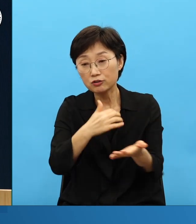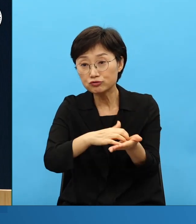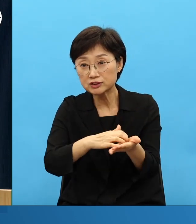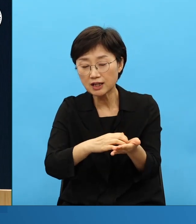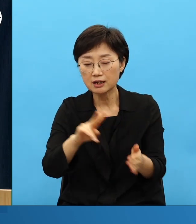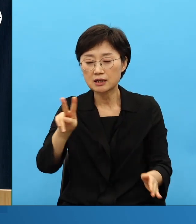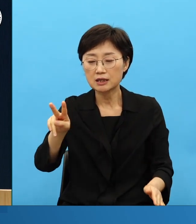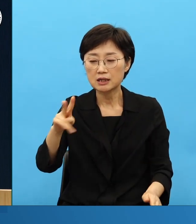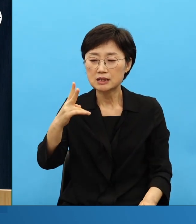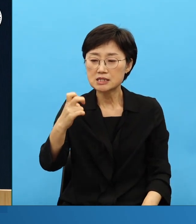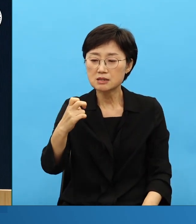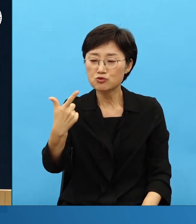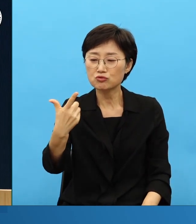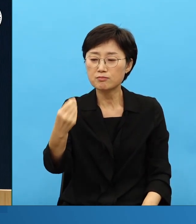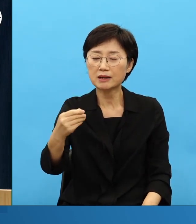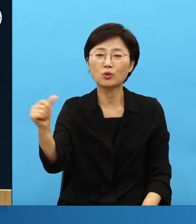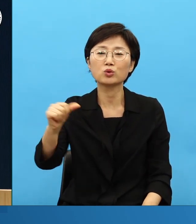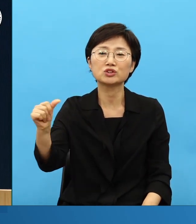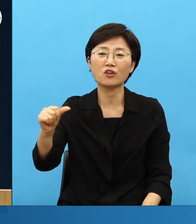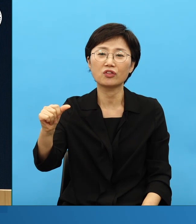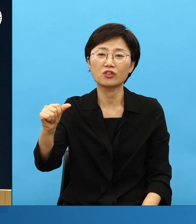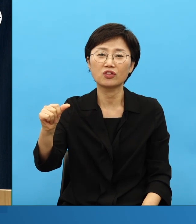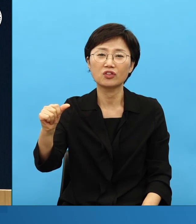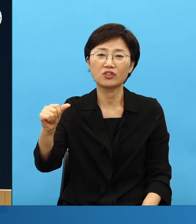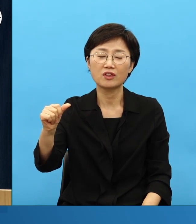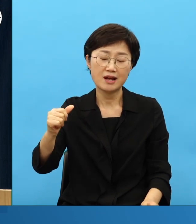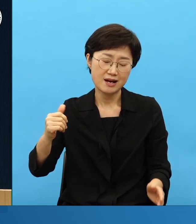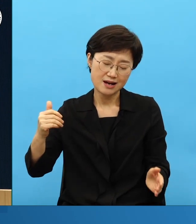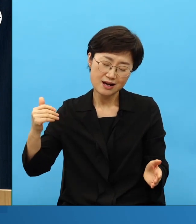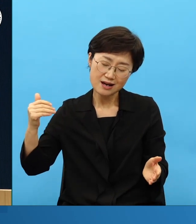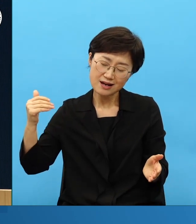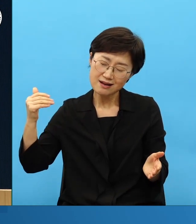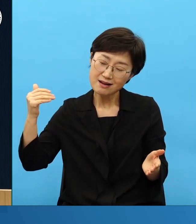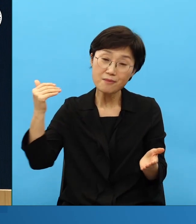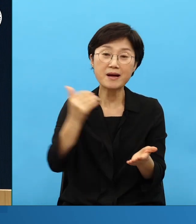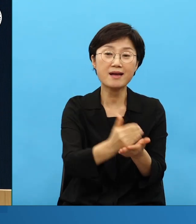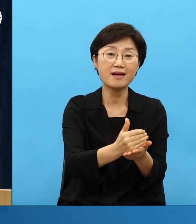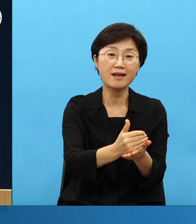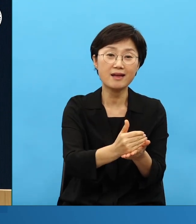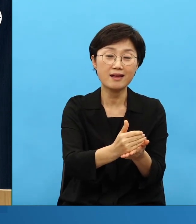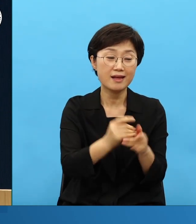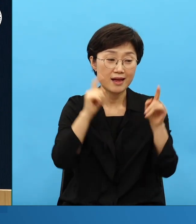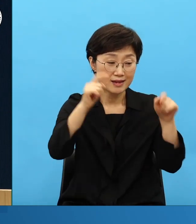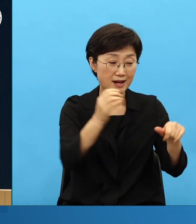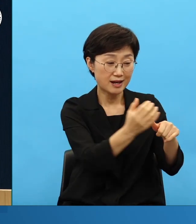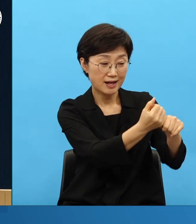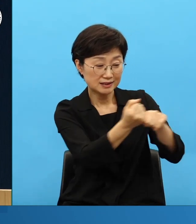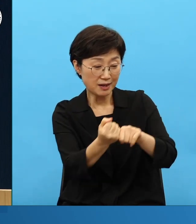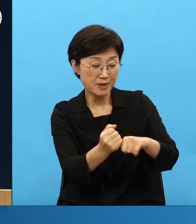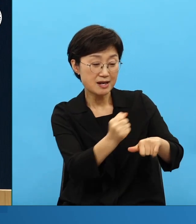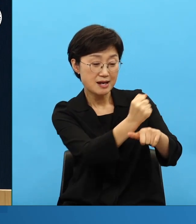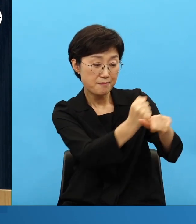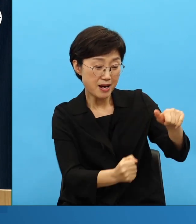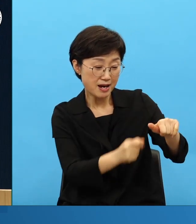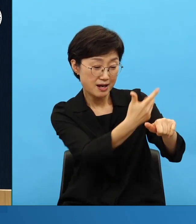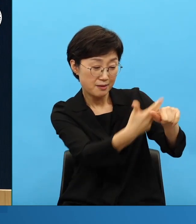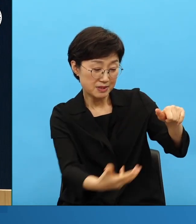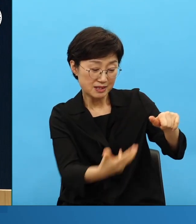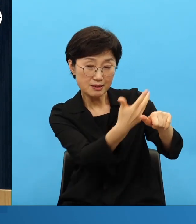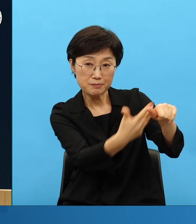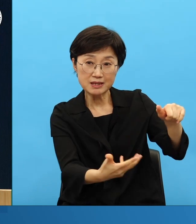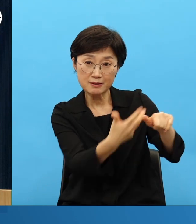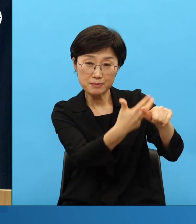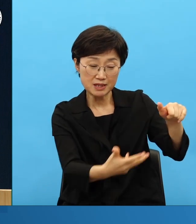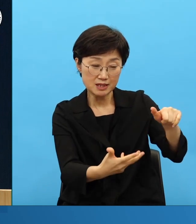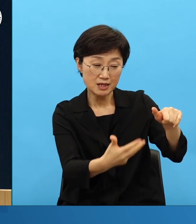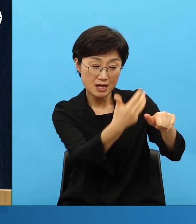alone, 265,000 a year on Passover. 그러니까 양의 피가 흐르니까 그 피가 흘러가는 통로가 있다니까요. And because